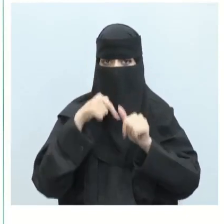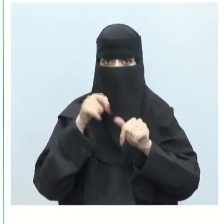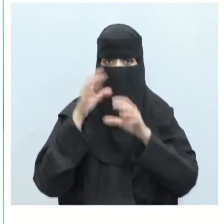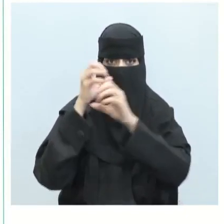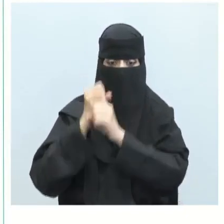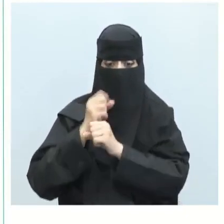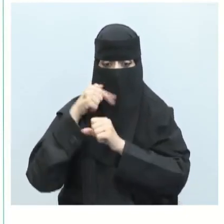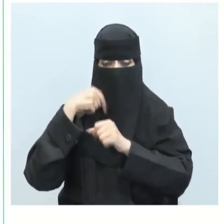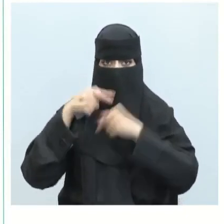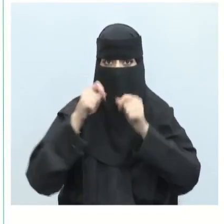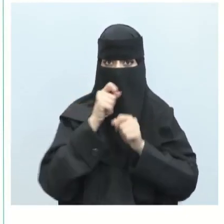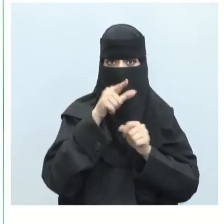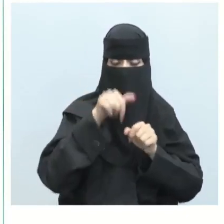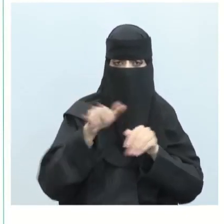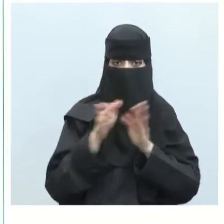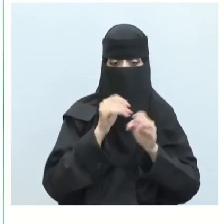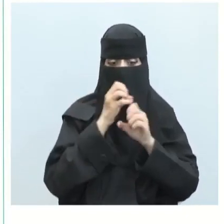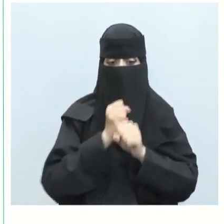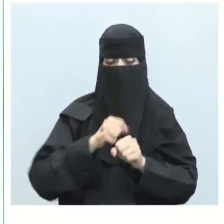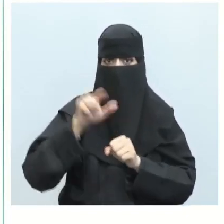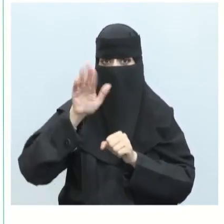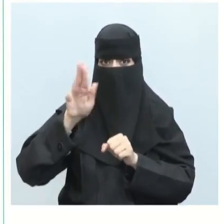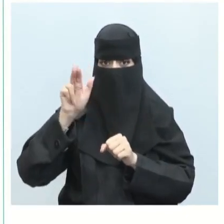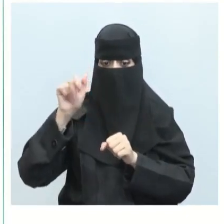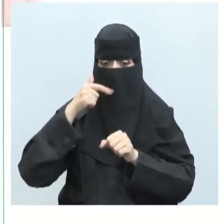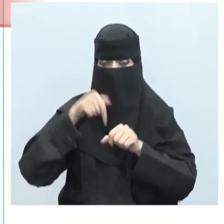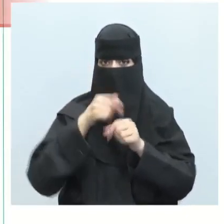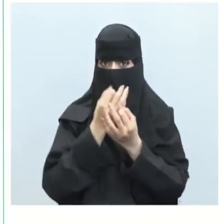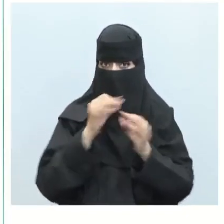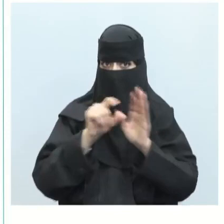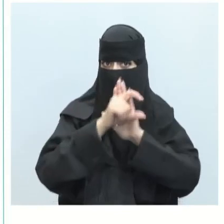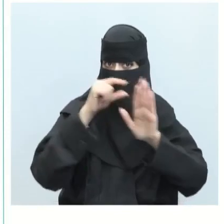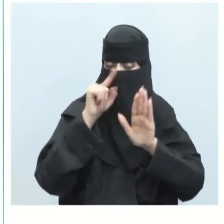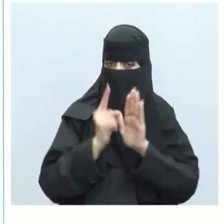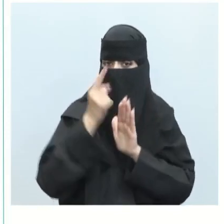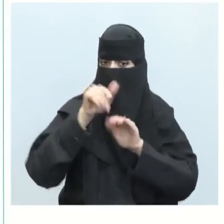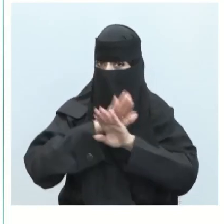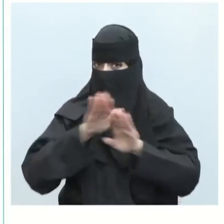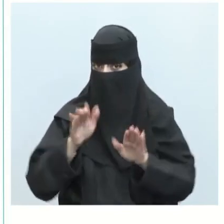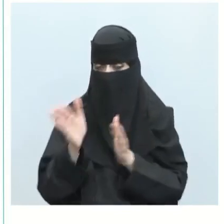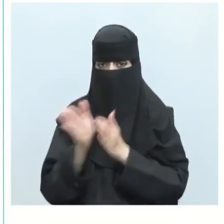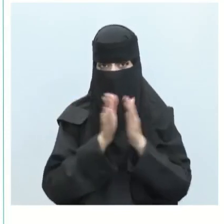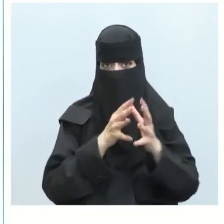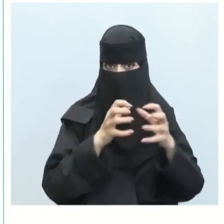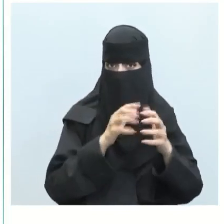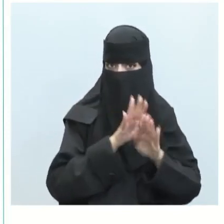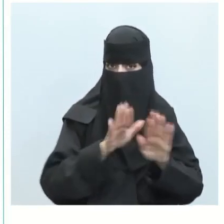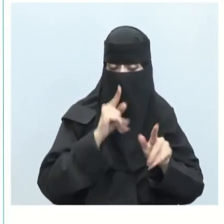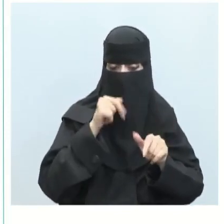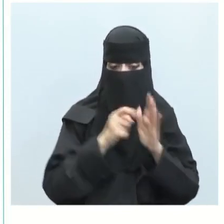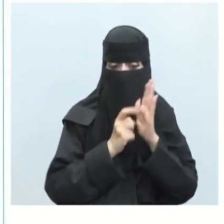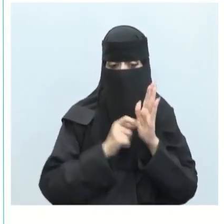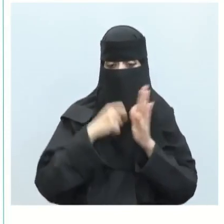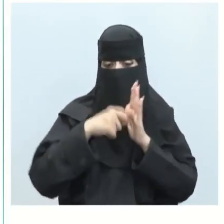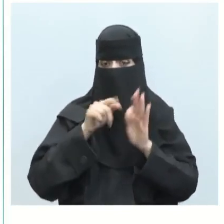الحمايه والاستجابه في الامن السبراني تعرفنا واتممناها والبرمجيات ونظام